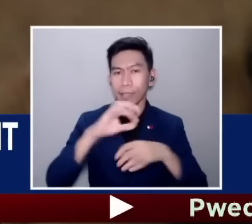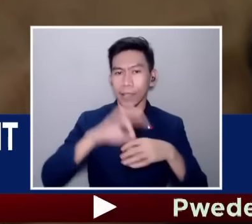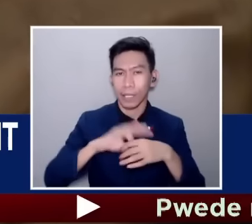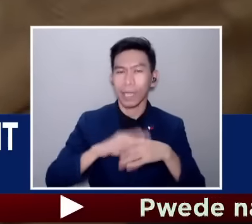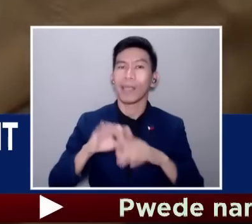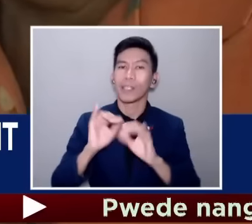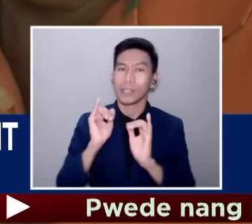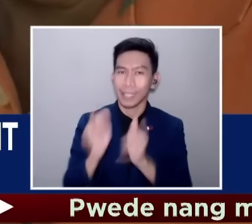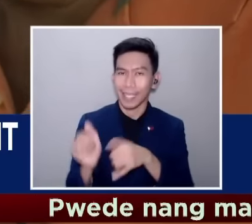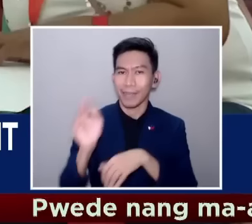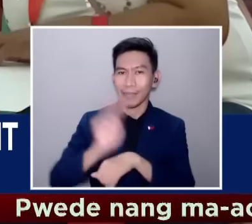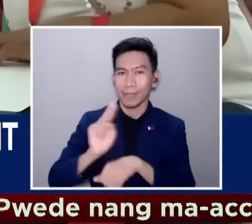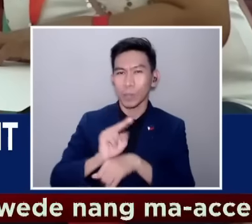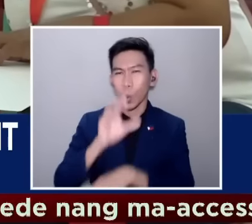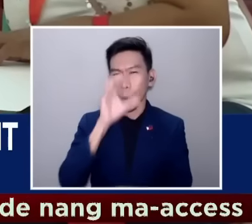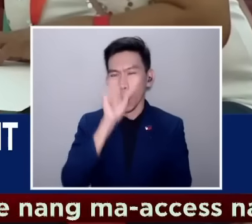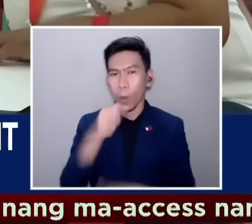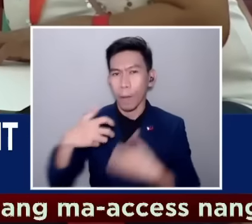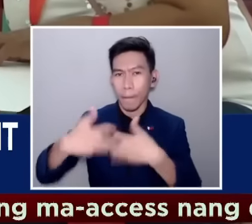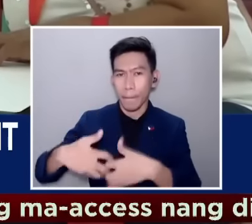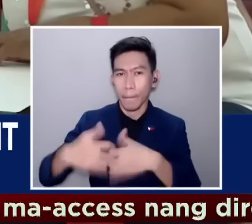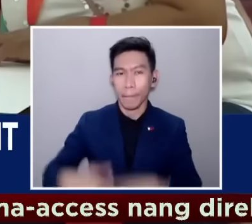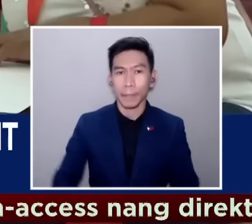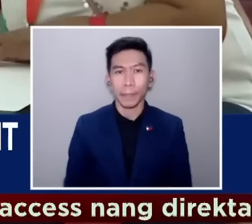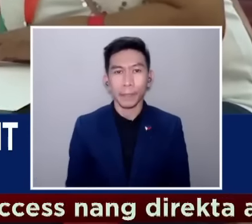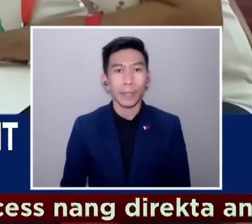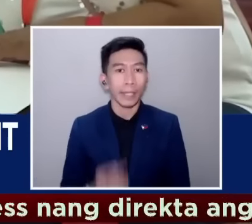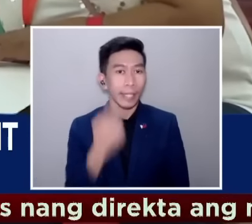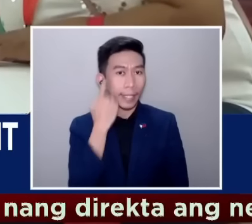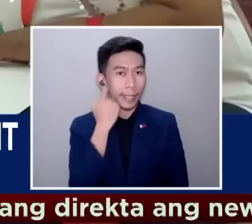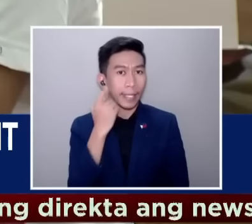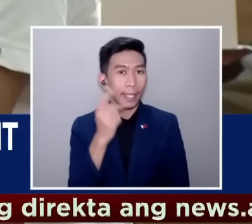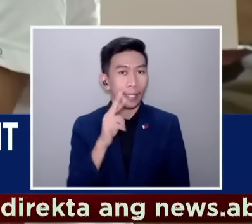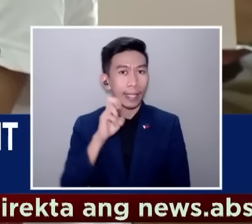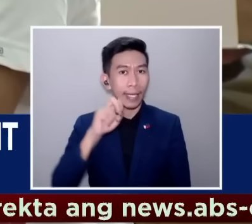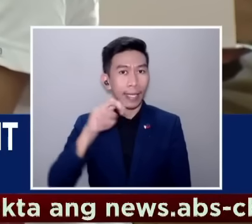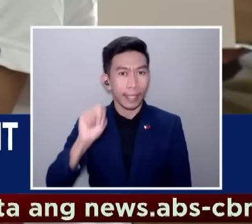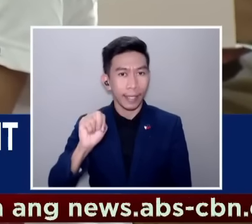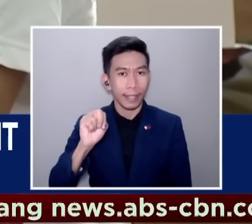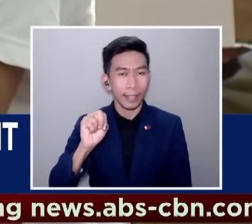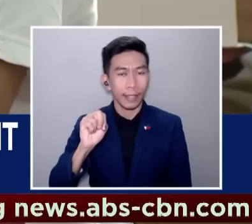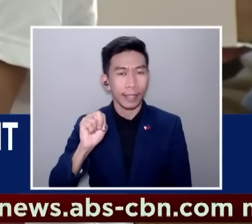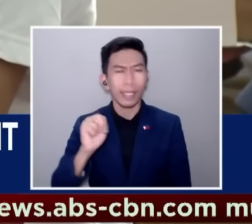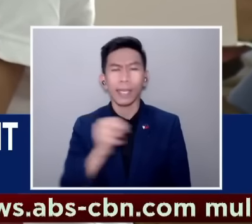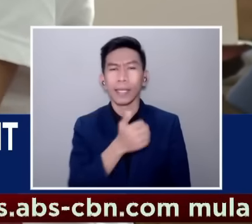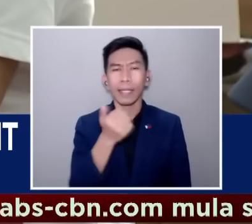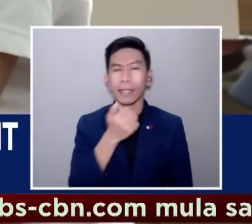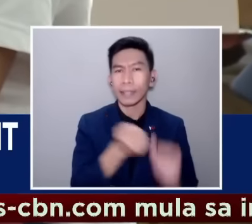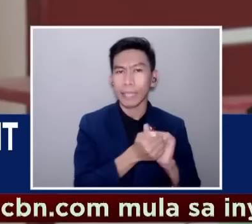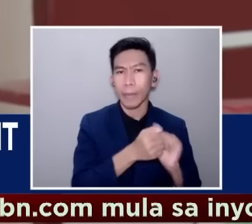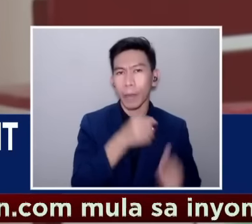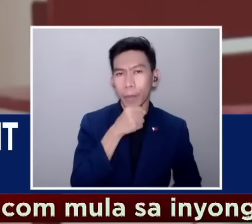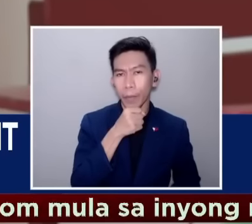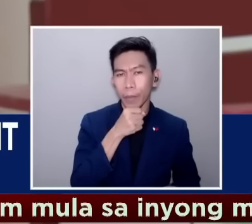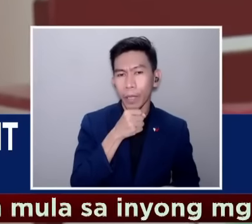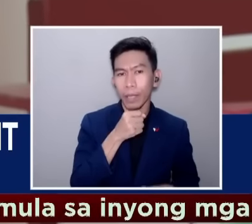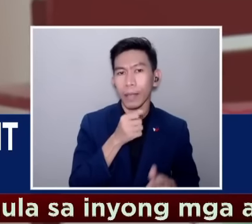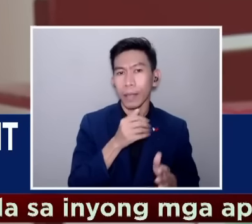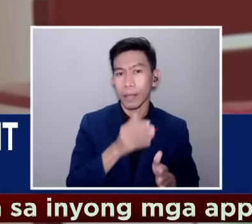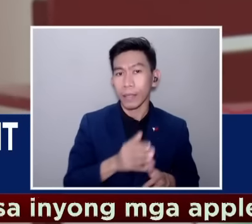Okay, kanina may tanong po yung isa nating kasamahan, ano, si Karen, at saka I think base dun sa ulat na isa pa namin kasamahan. Bakit nga